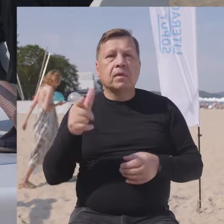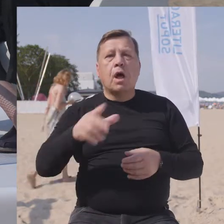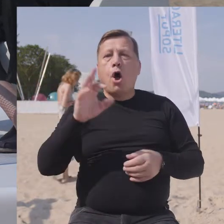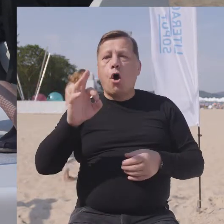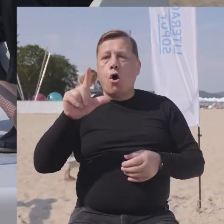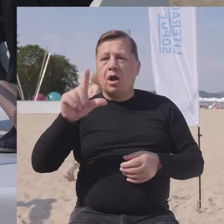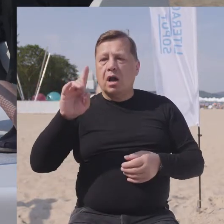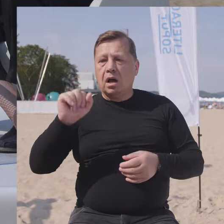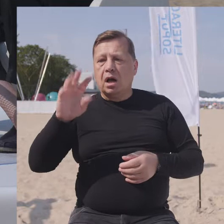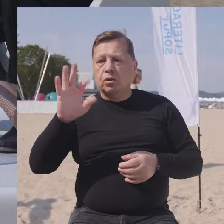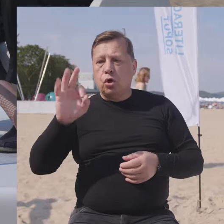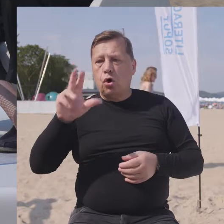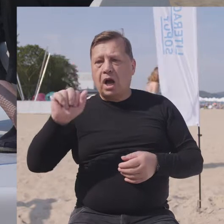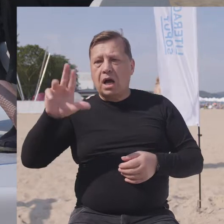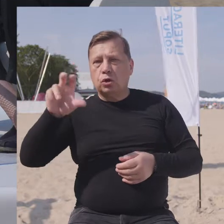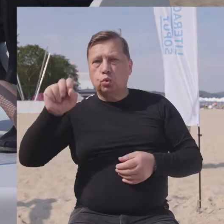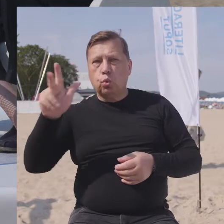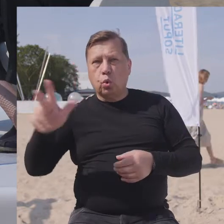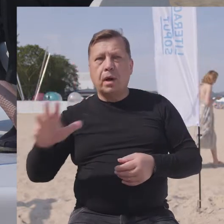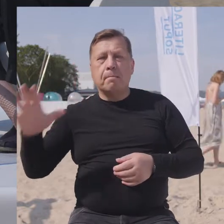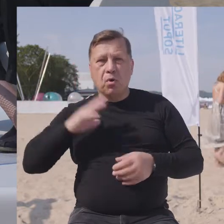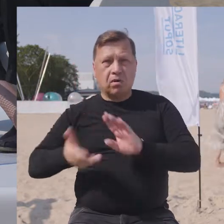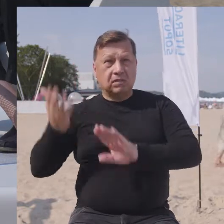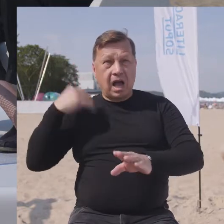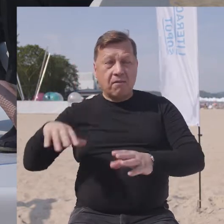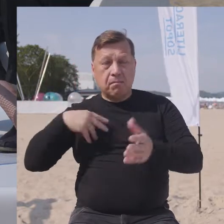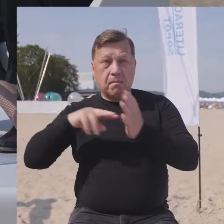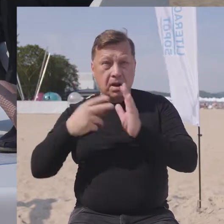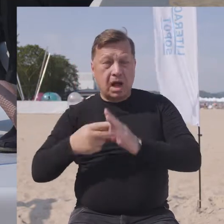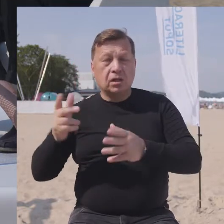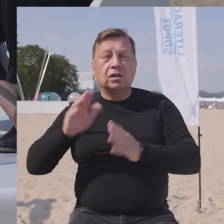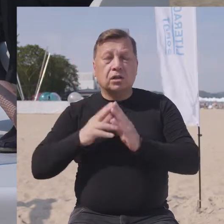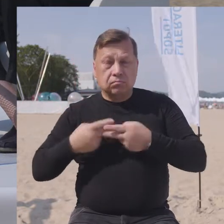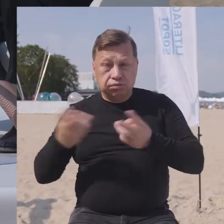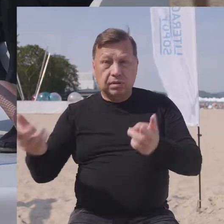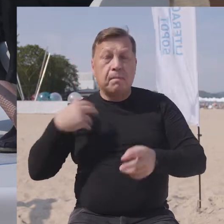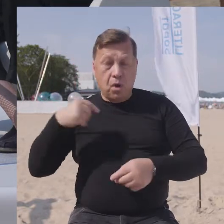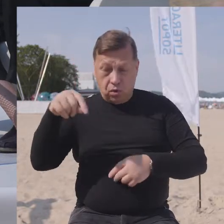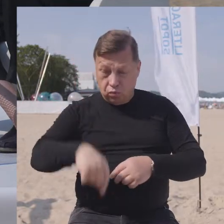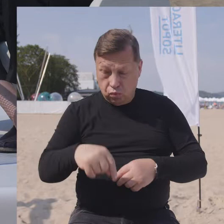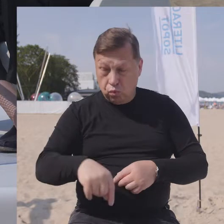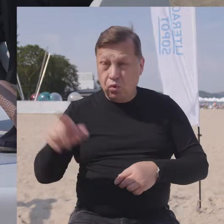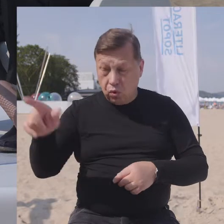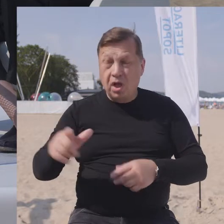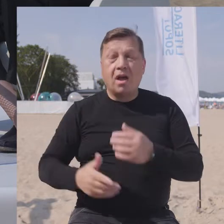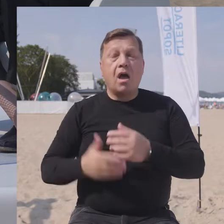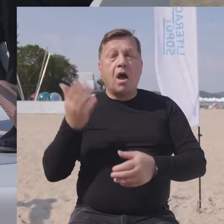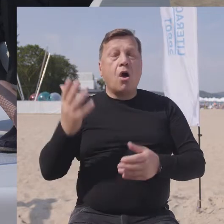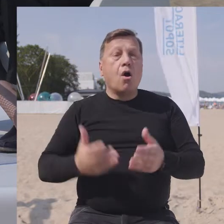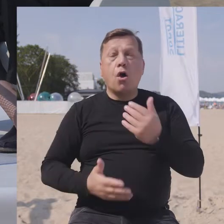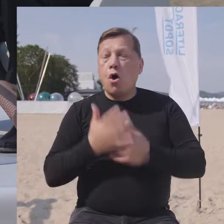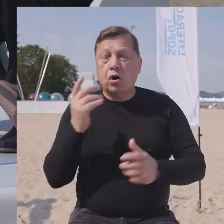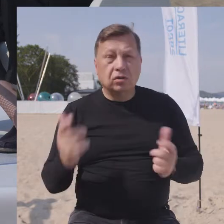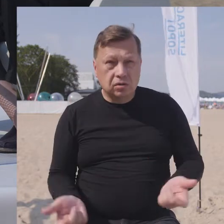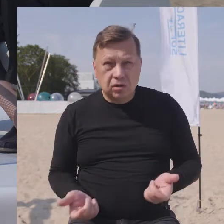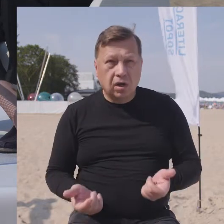która jeszcze przed Noblem, przypomnę, była gościnią naszego cyklu tutaj na plaży. I nagle się okazało, że ten empuzjon no,